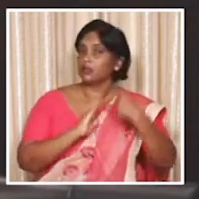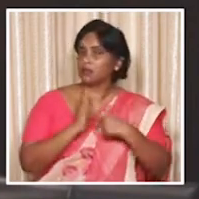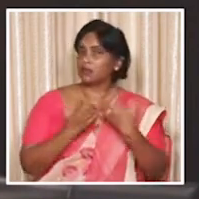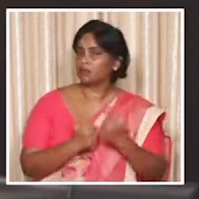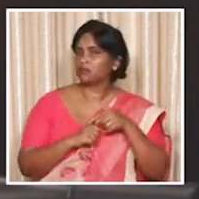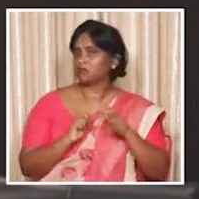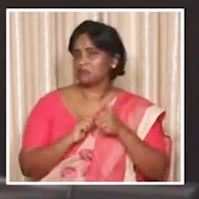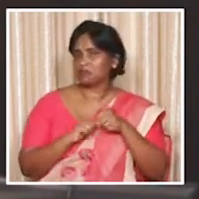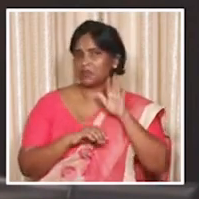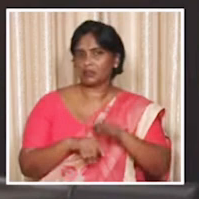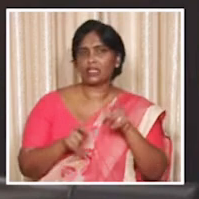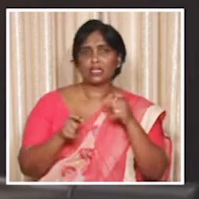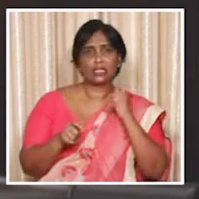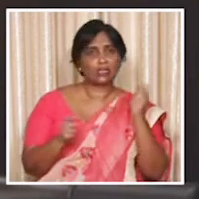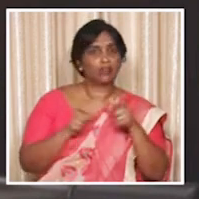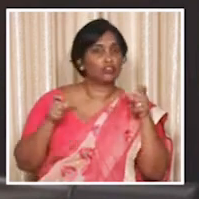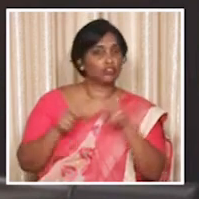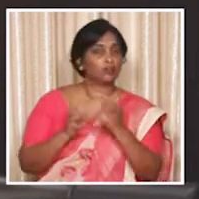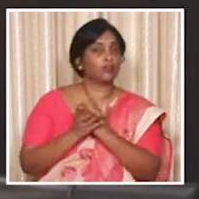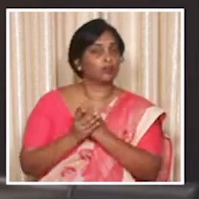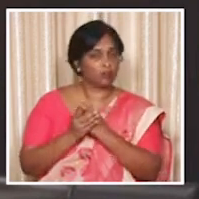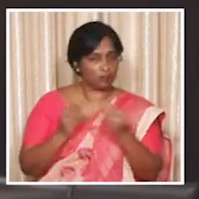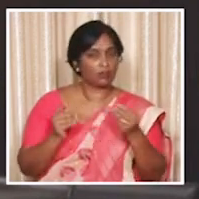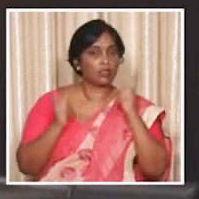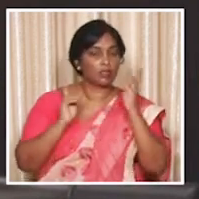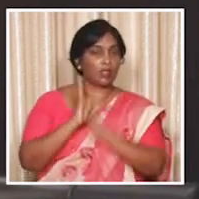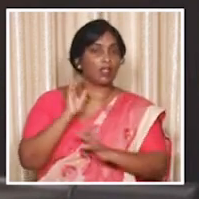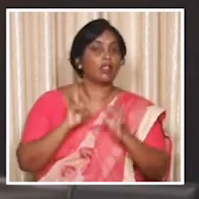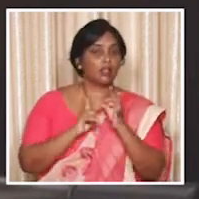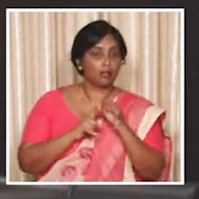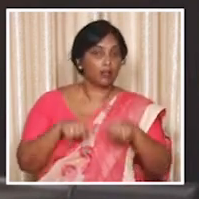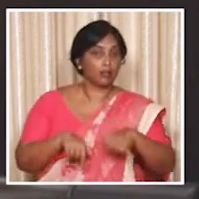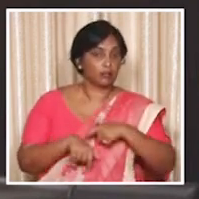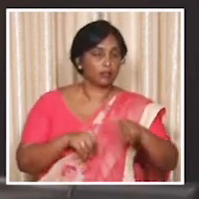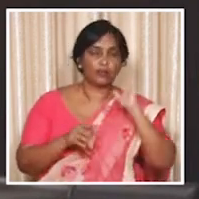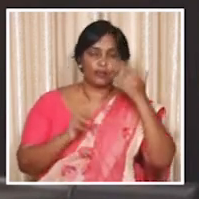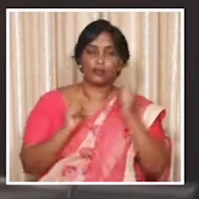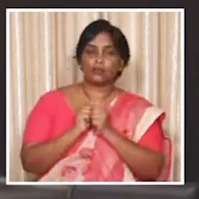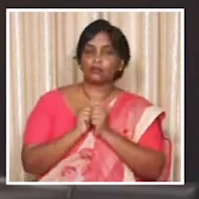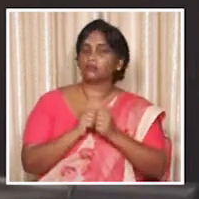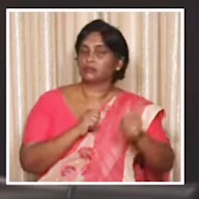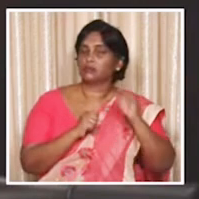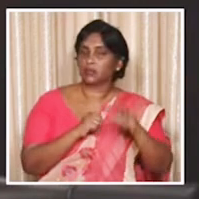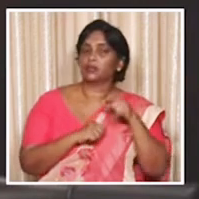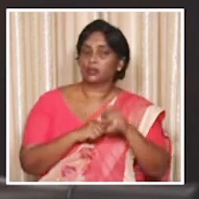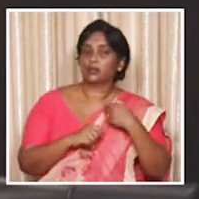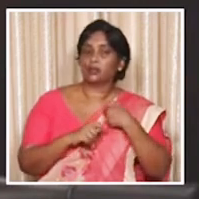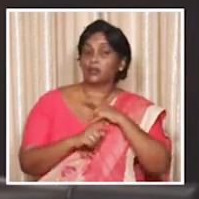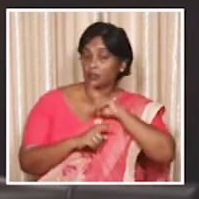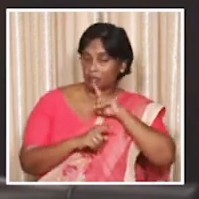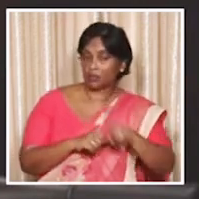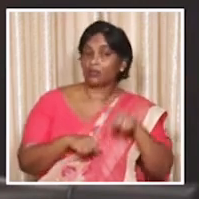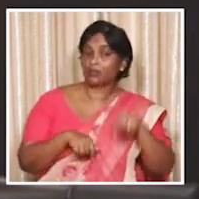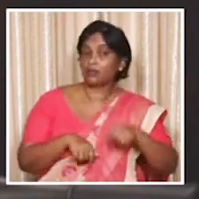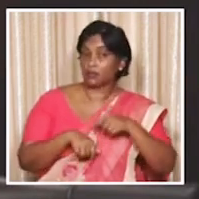අත්විලා තියෙන මේ ක්‍රිකට් තහනම ඉවත් කර ගැනීම වෙනුවෙන් ක්‍රීඩා අමාත්‍යවරයා මේ වෙලාවේ සුවිශේෂී කාර්යභාරයක් ඉෂ්ට කරනවා අපි එතුමට කියනවා